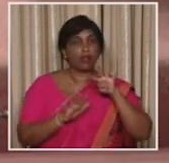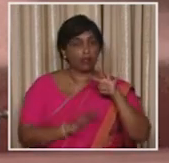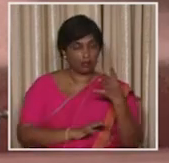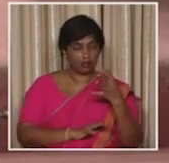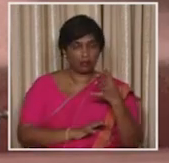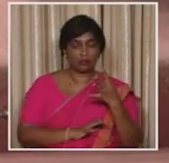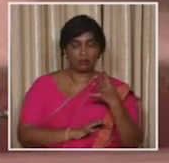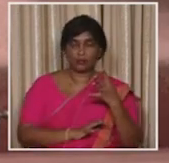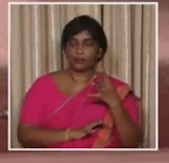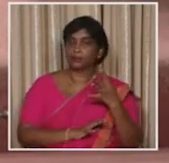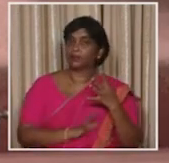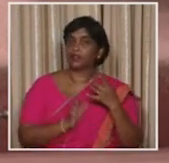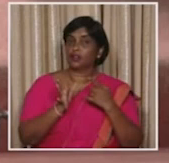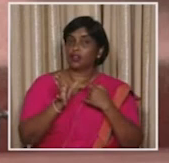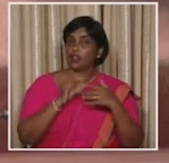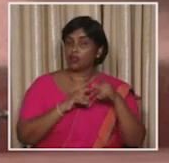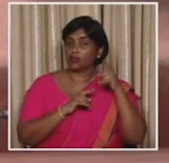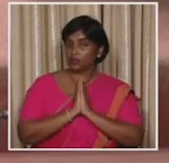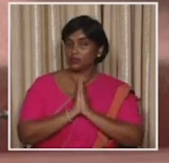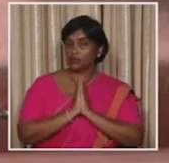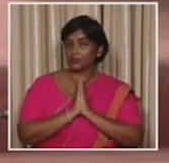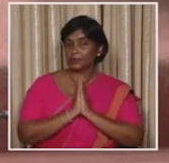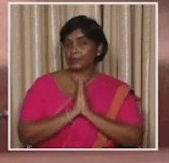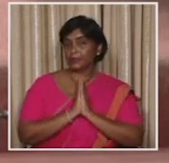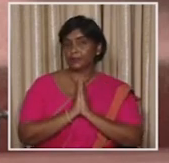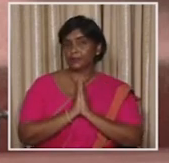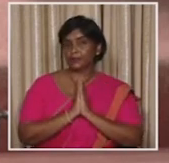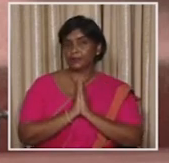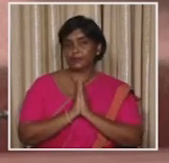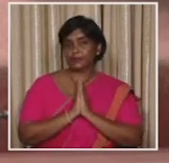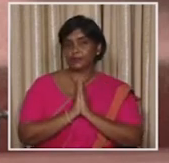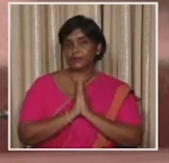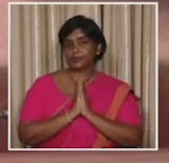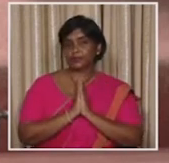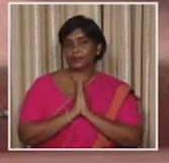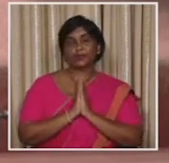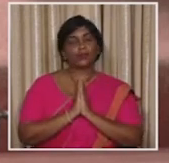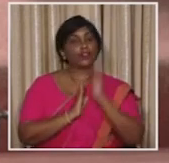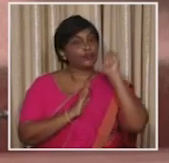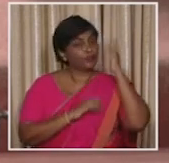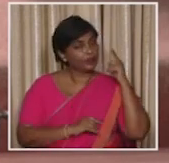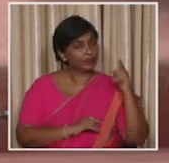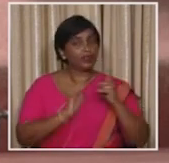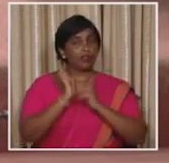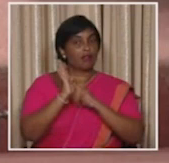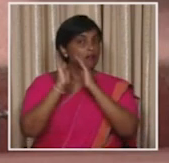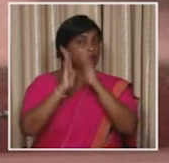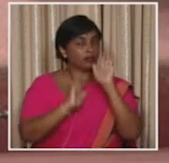பௌத்த நூலகத்திற்கு 100 மில்லியனும் கண்டி பௌத்த கலாச்சார நூதன சாலைக்கு